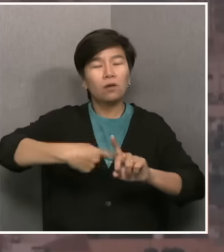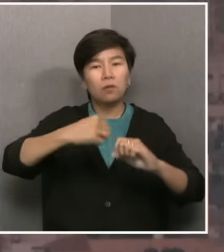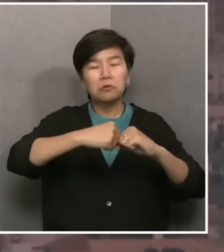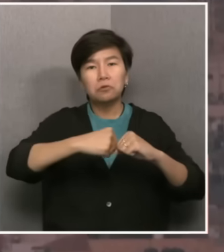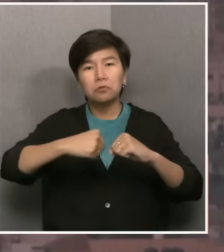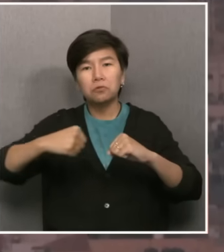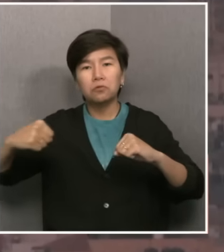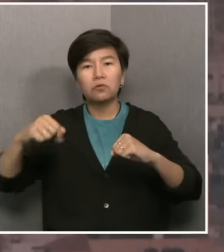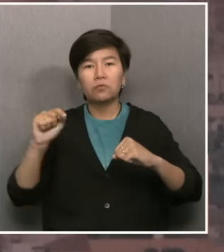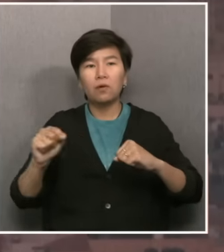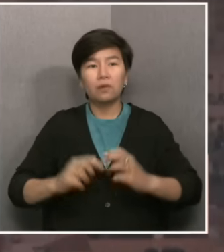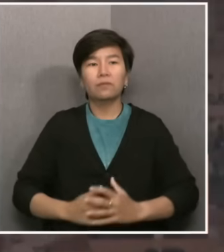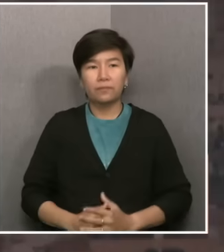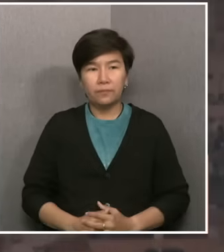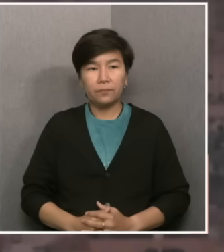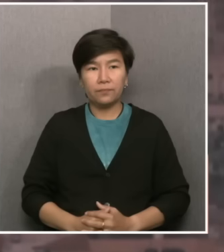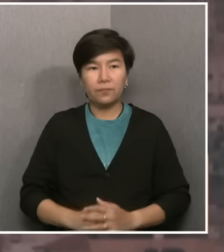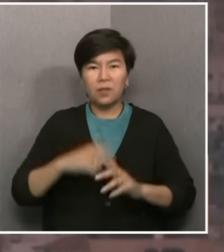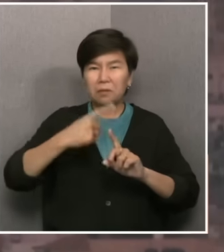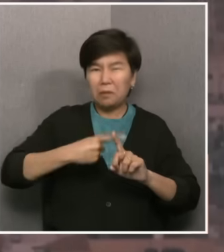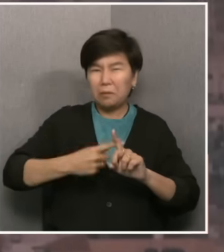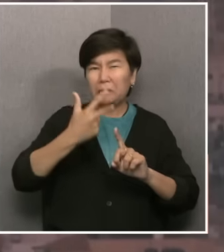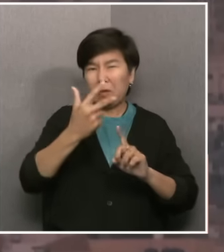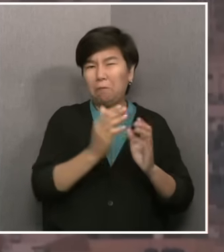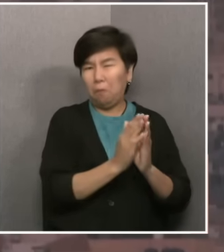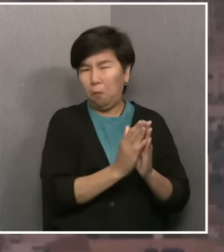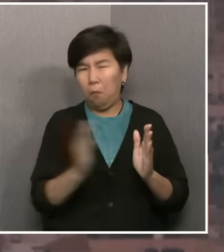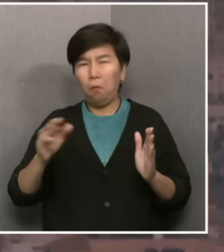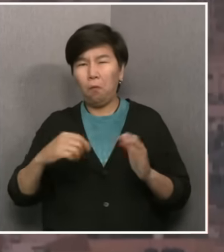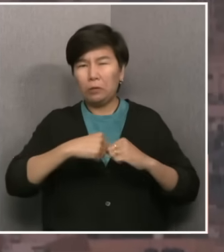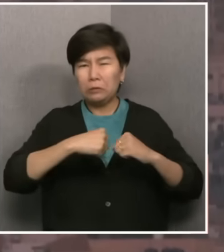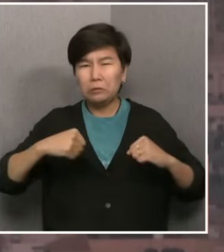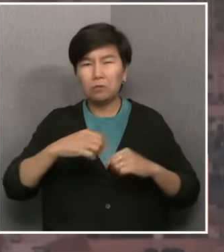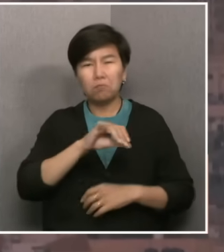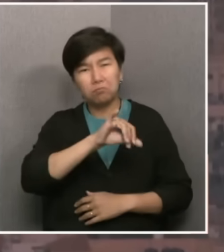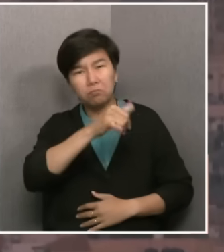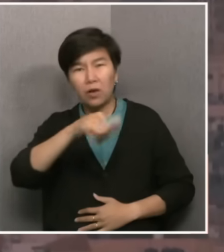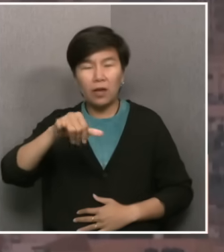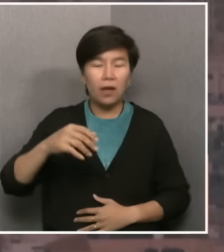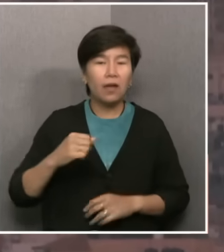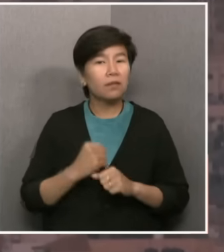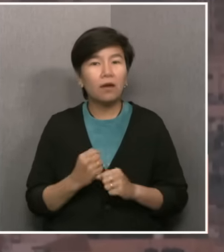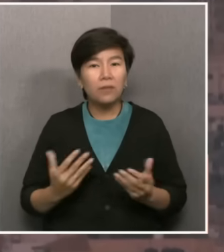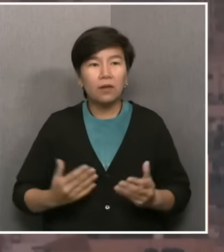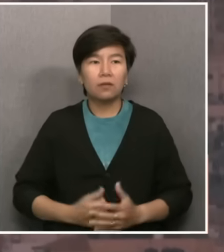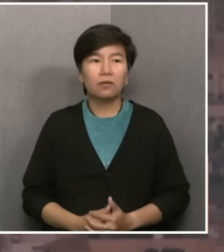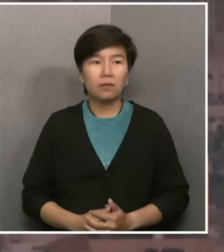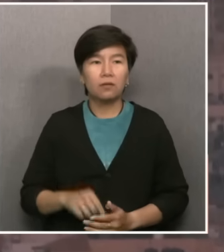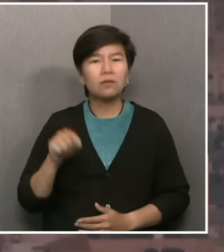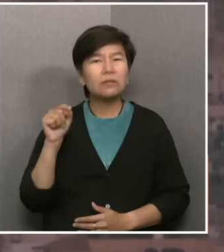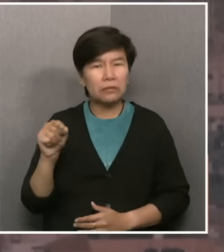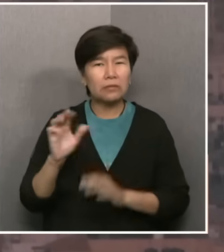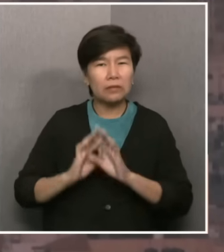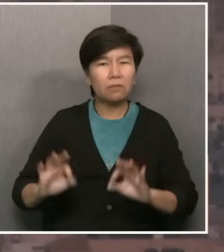มีโอกาสที่จะล่วงเลยไปจนถึง 3เดือนซึ่งก็ไม่แน่นอนค่ะแต่สุดท้ายแล้วก็จบลงที่ไม่มีกลุ่มติดอาวุธ